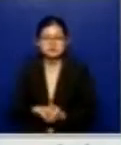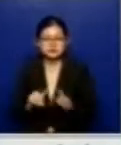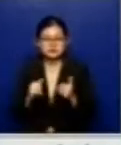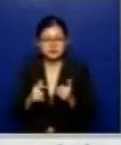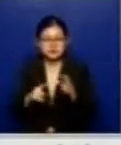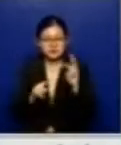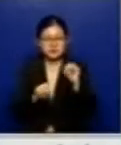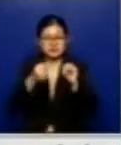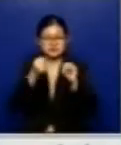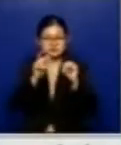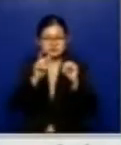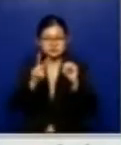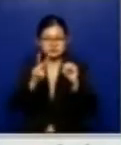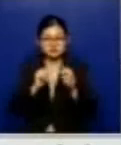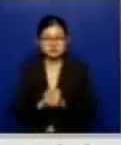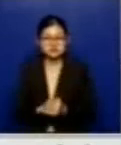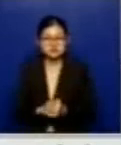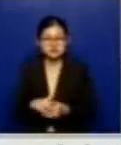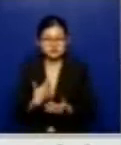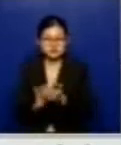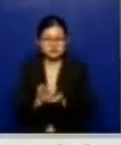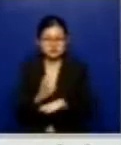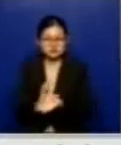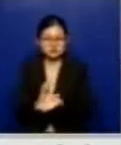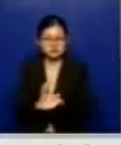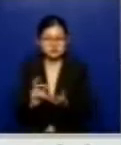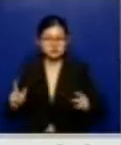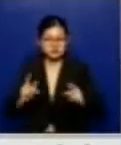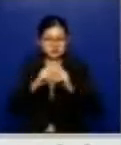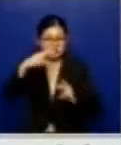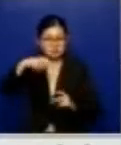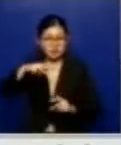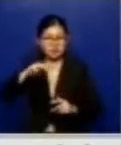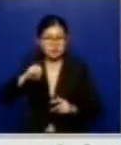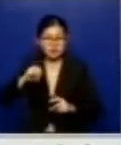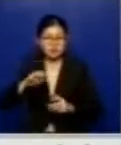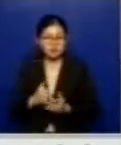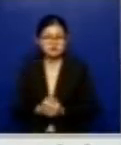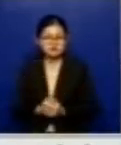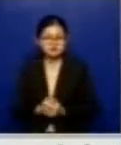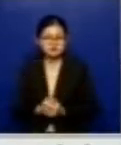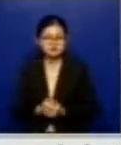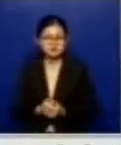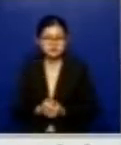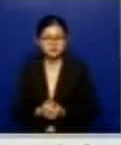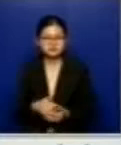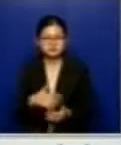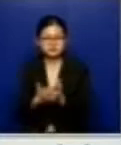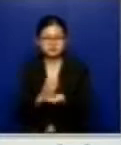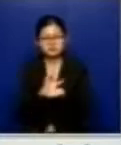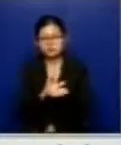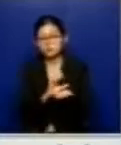ในมาตรา12งบประมาณรายจ่ายของกระทรวงพัฒนาสังคมและความมั่นคงของมนุษย์ตั้งงบไว้